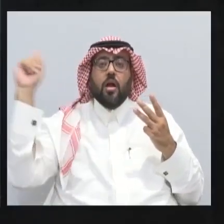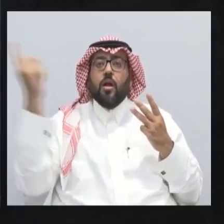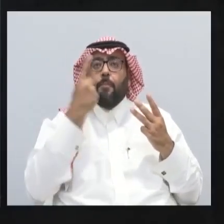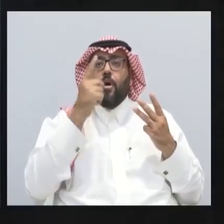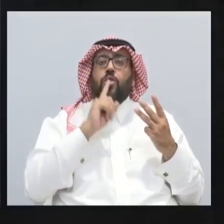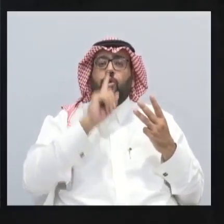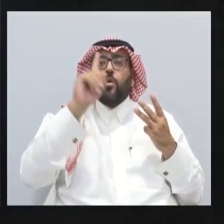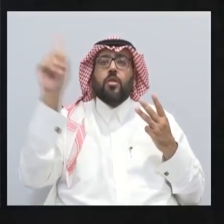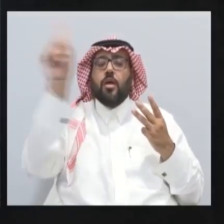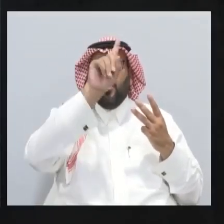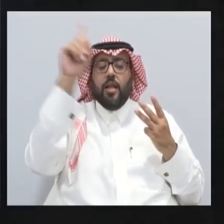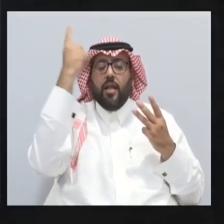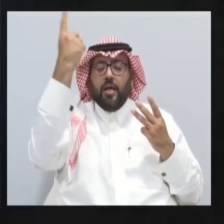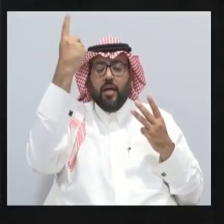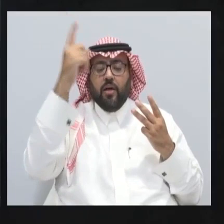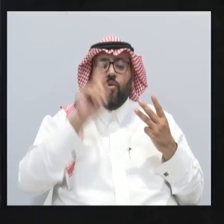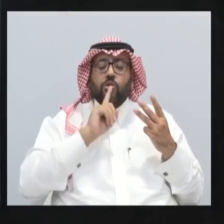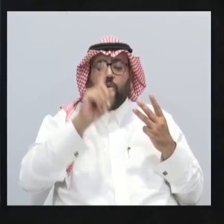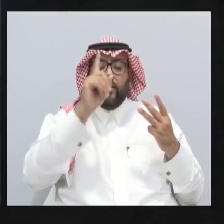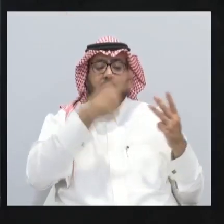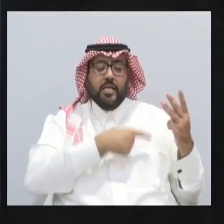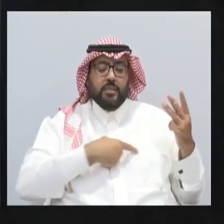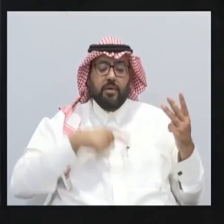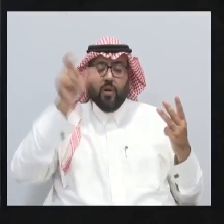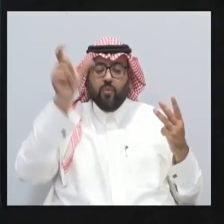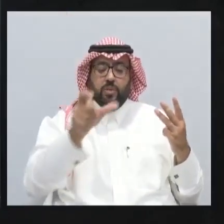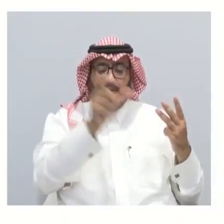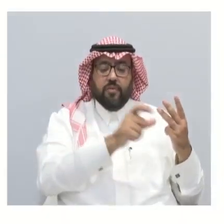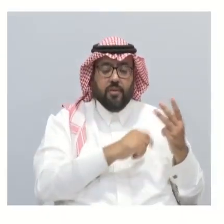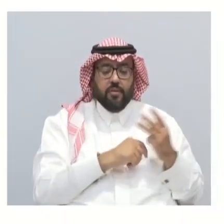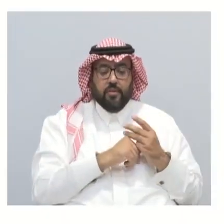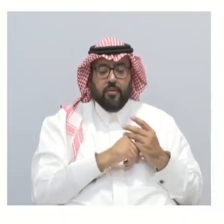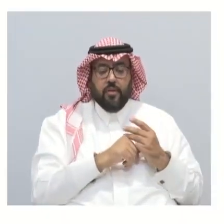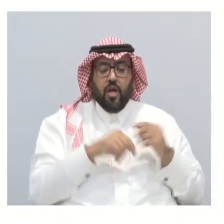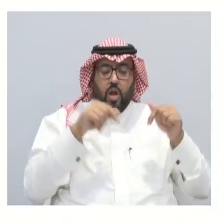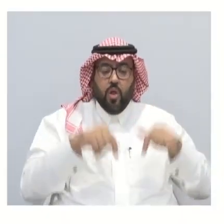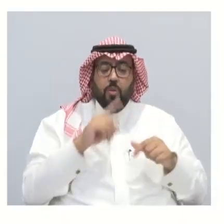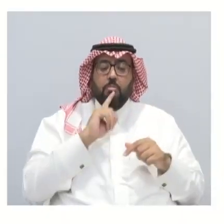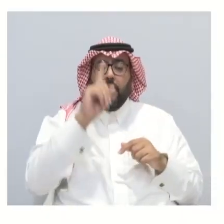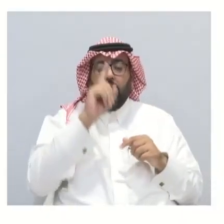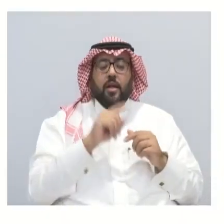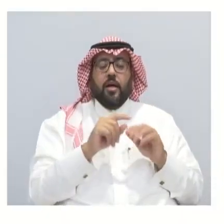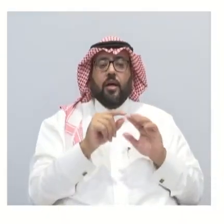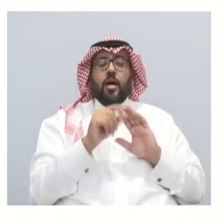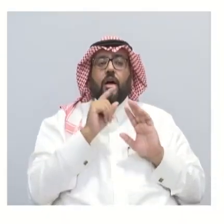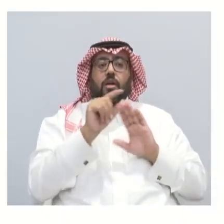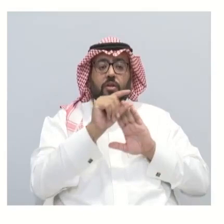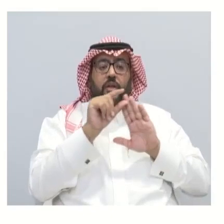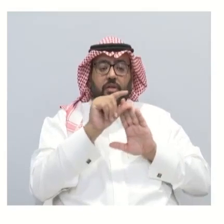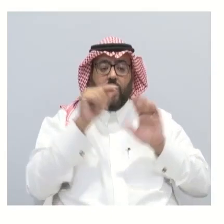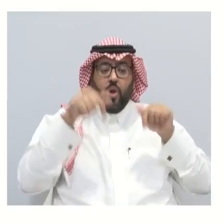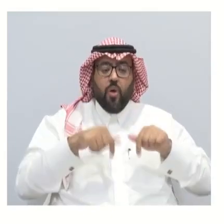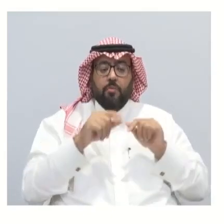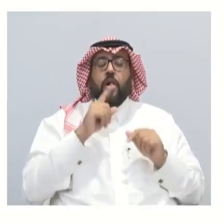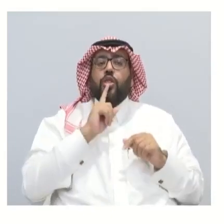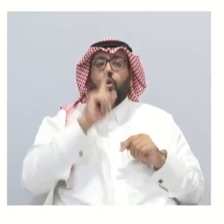وتوحيد الاسماء والصفات اليوم باذن الله سناخذ توحيد الالوهيه سناخذ توحيد